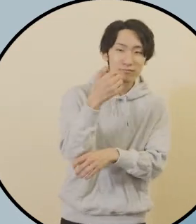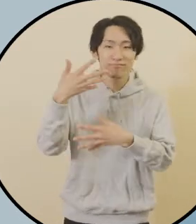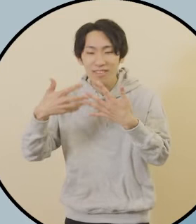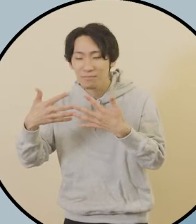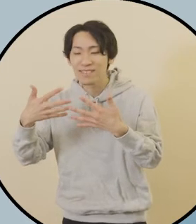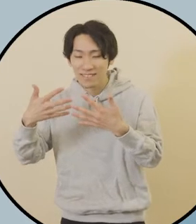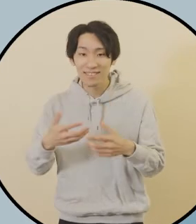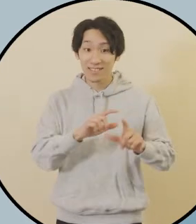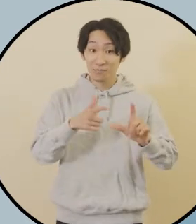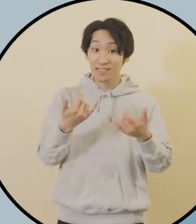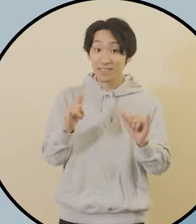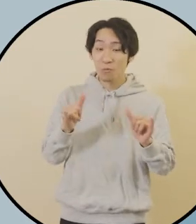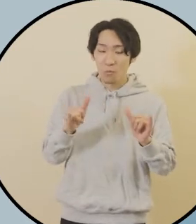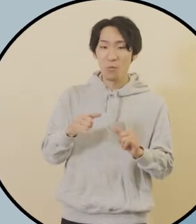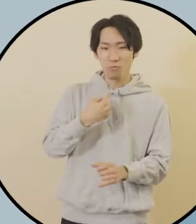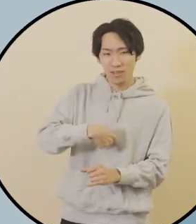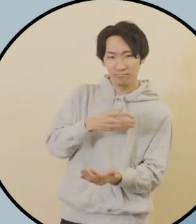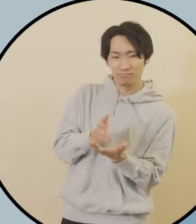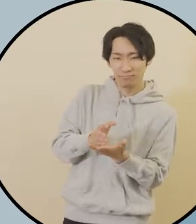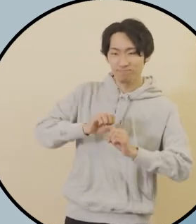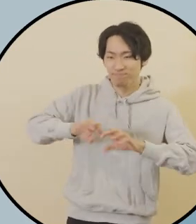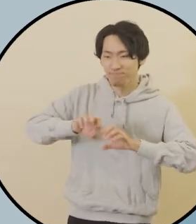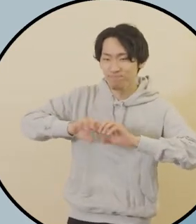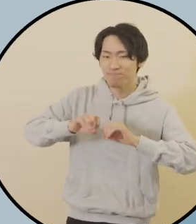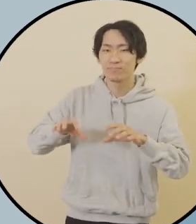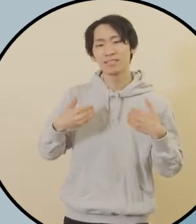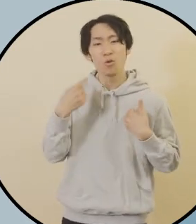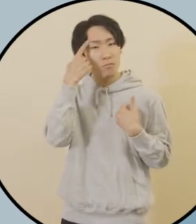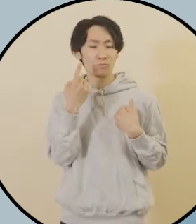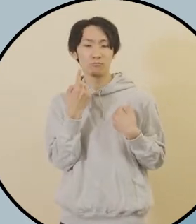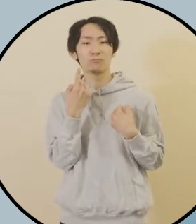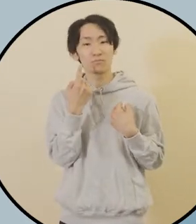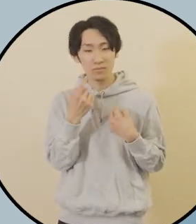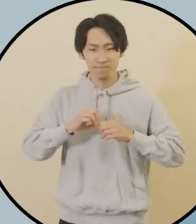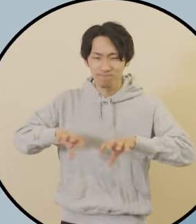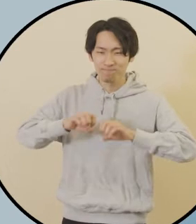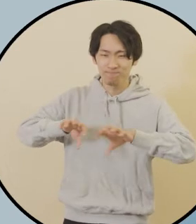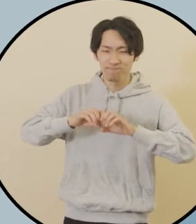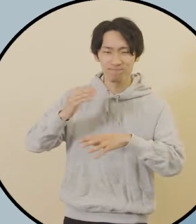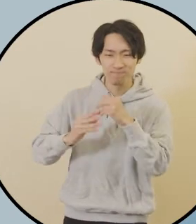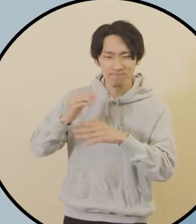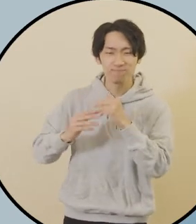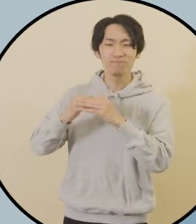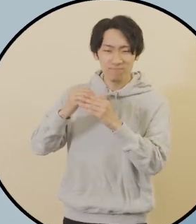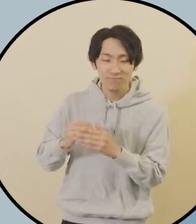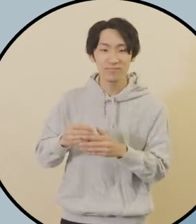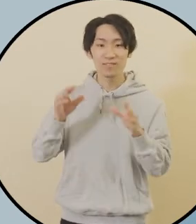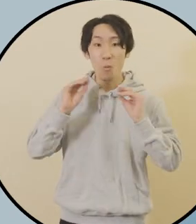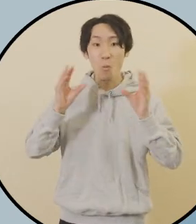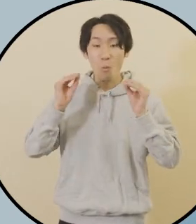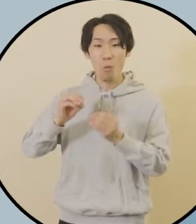メディアで当事者の声を届けていくことだと思うんですよでそうやって発信を続けて言って